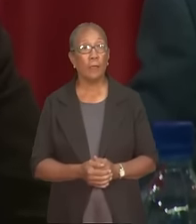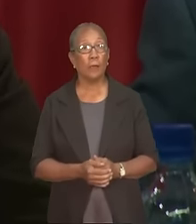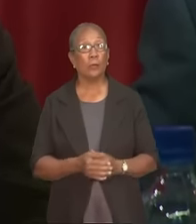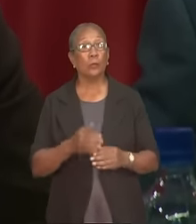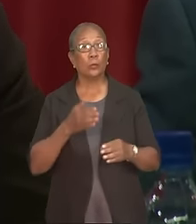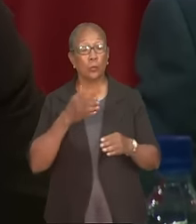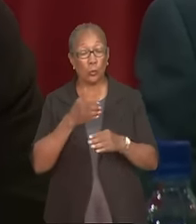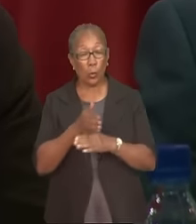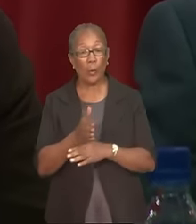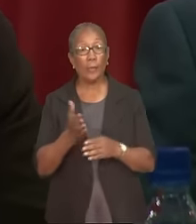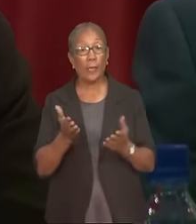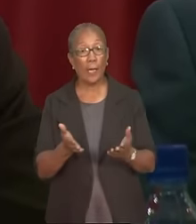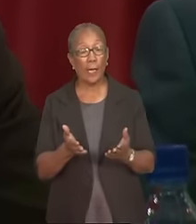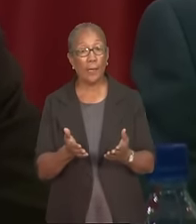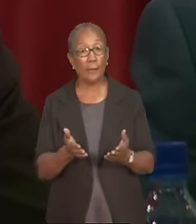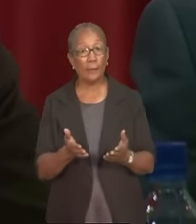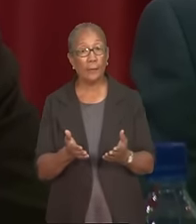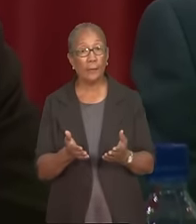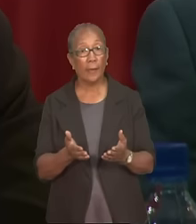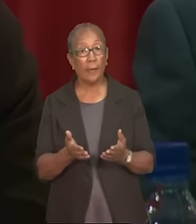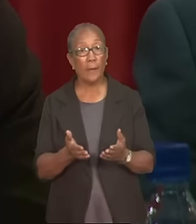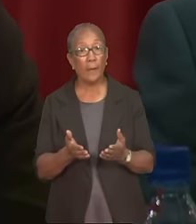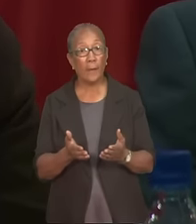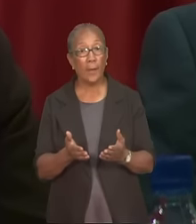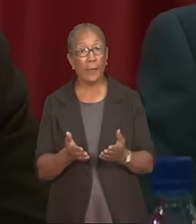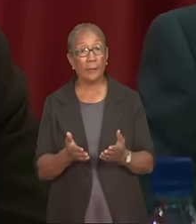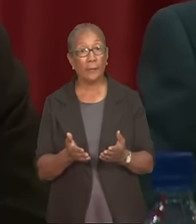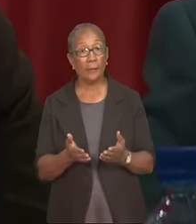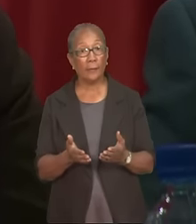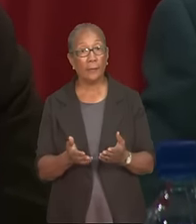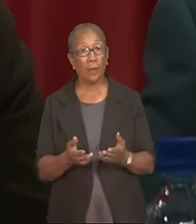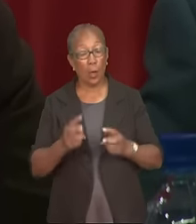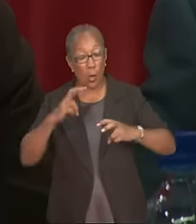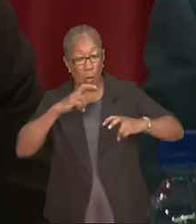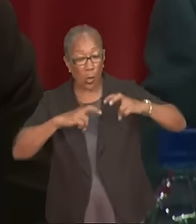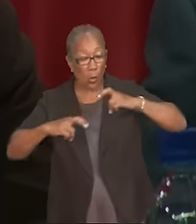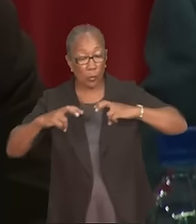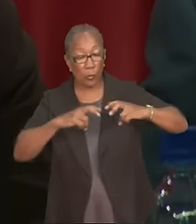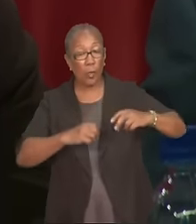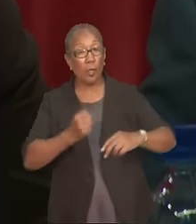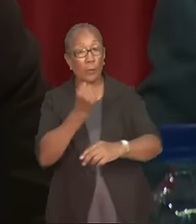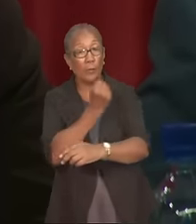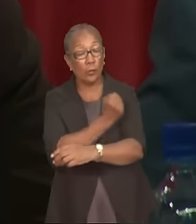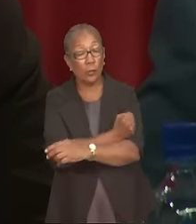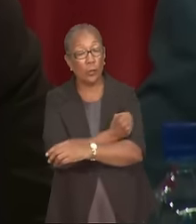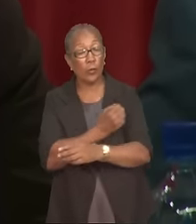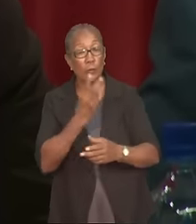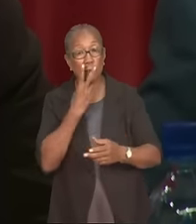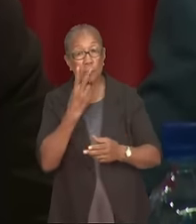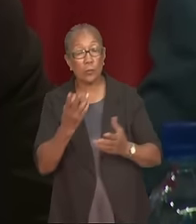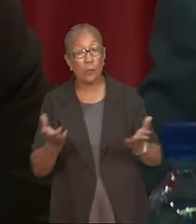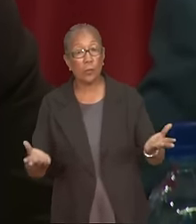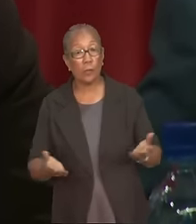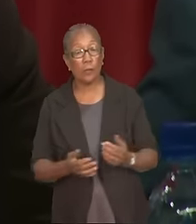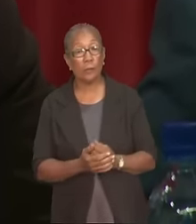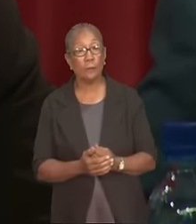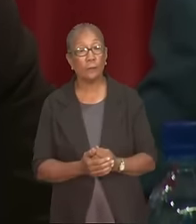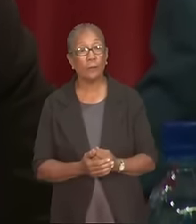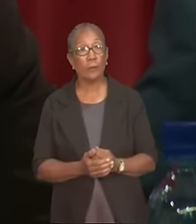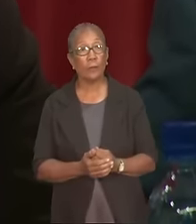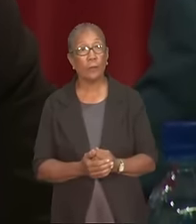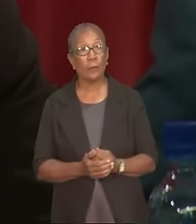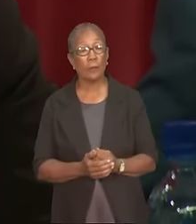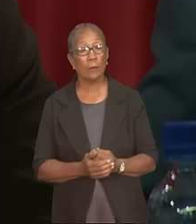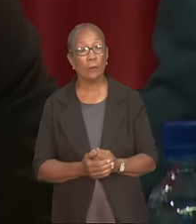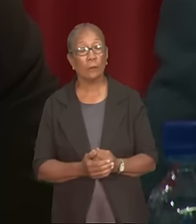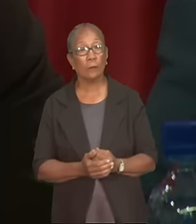doorgaan met de roadblocks, de drugsinvallen, voor wat betreft de